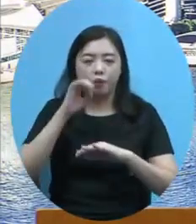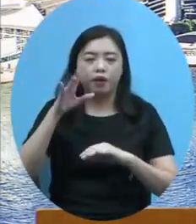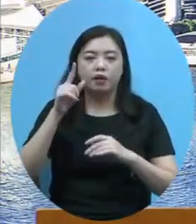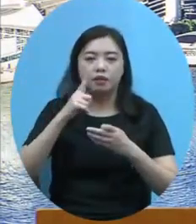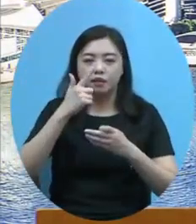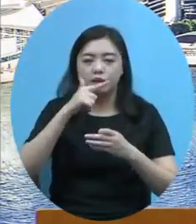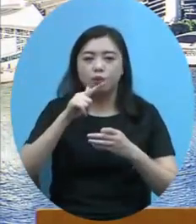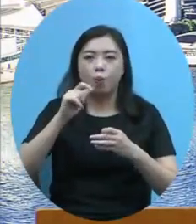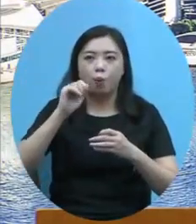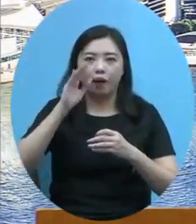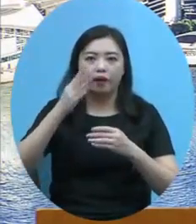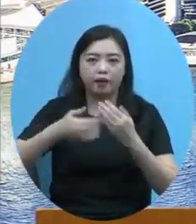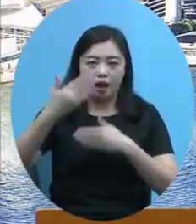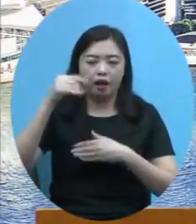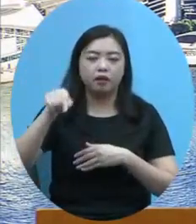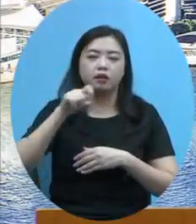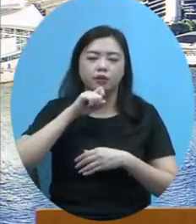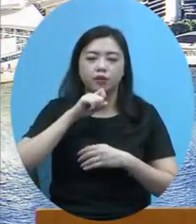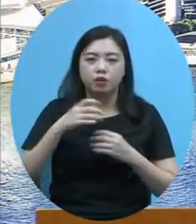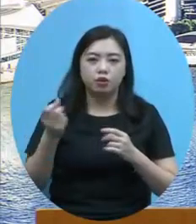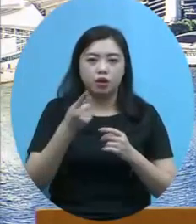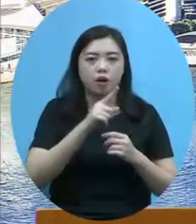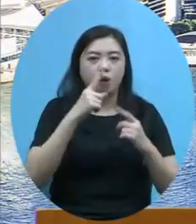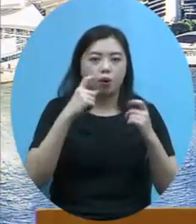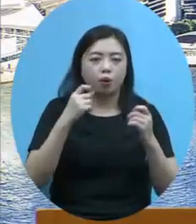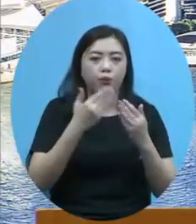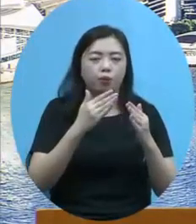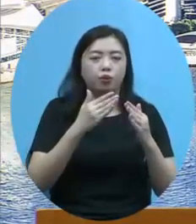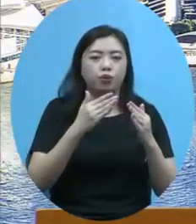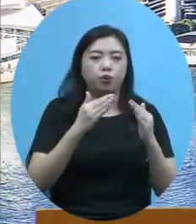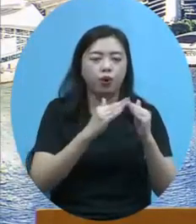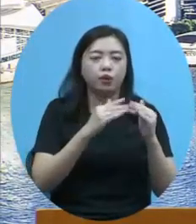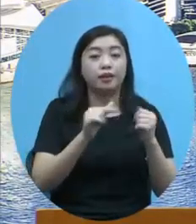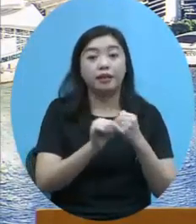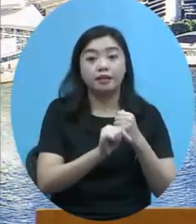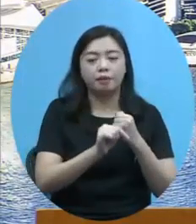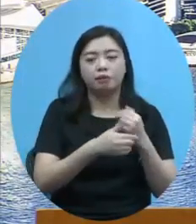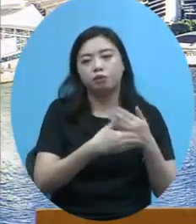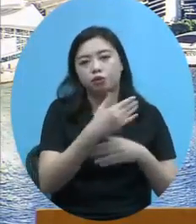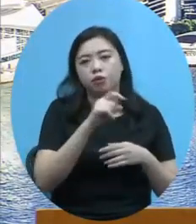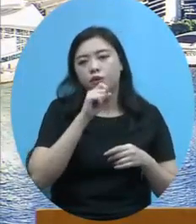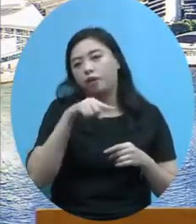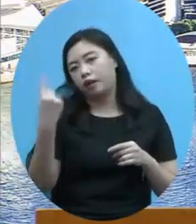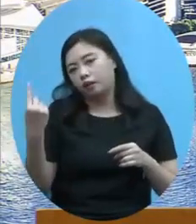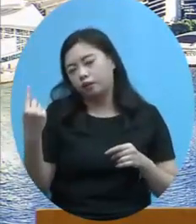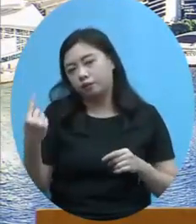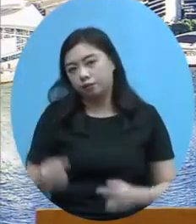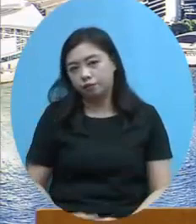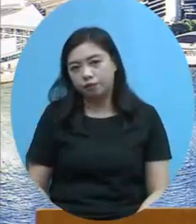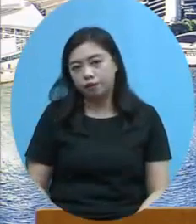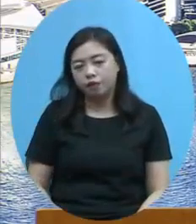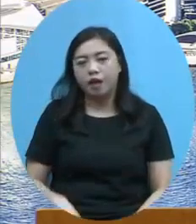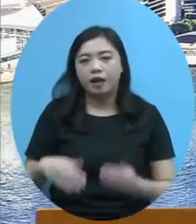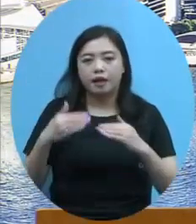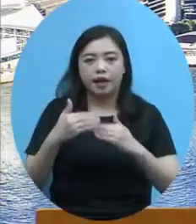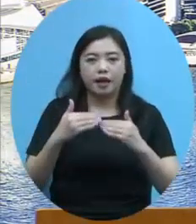廈，咁跟住有一個個案住喺龍門居第10座，一個個案住喺界限